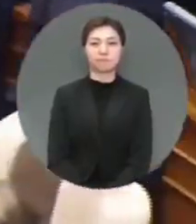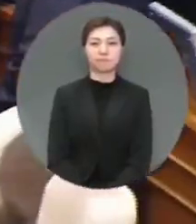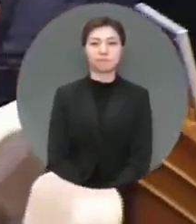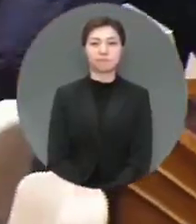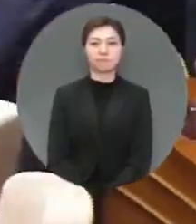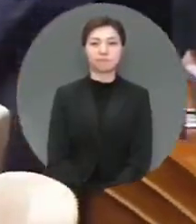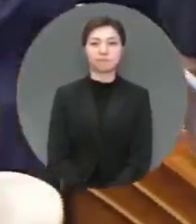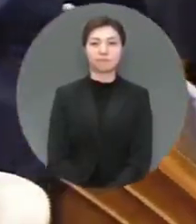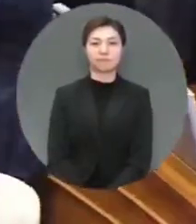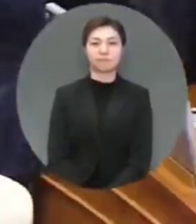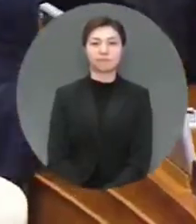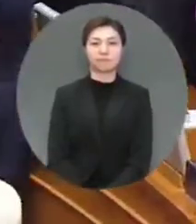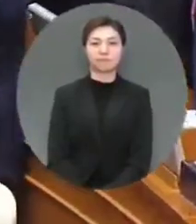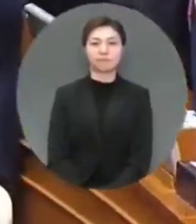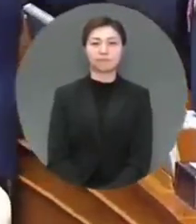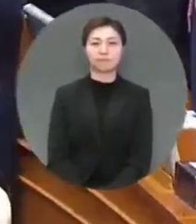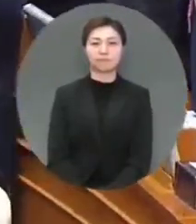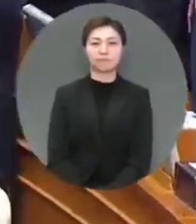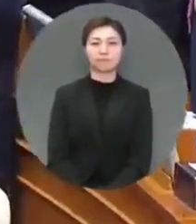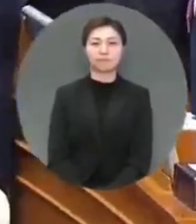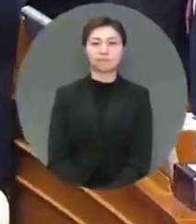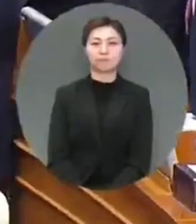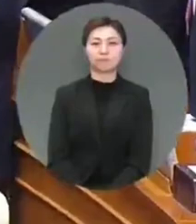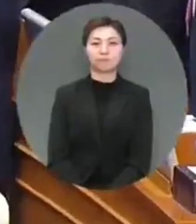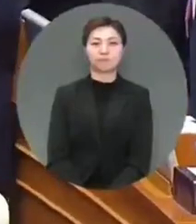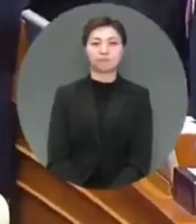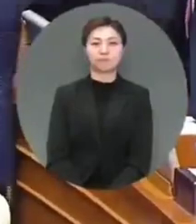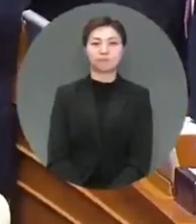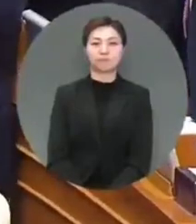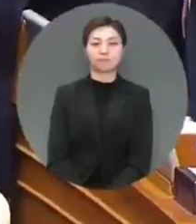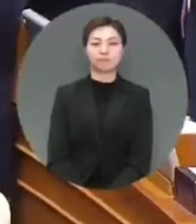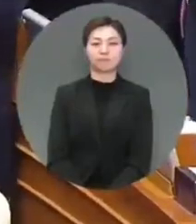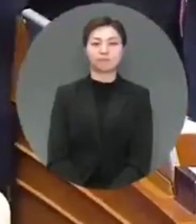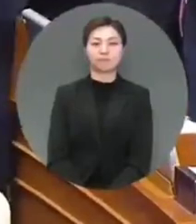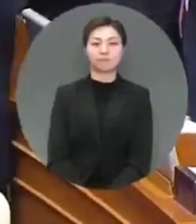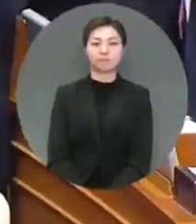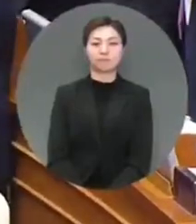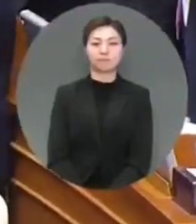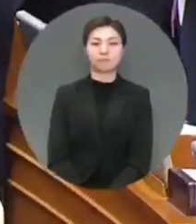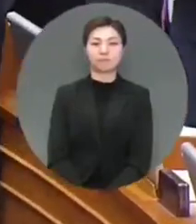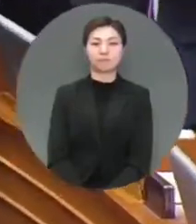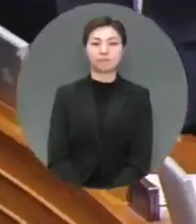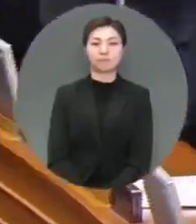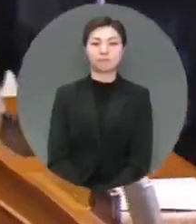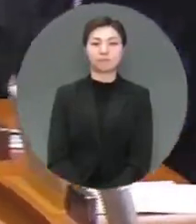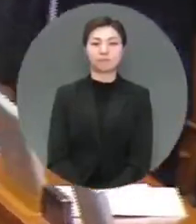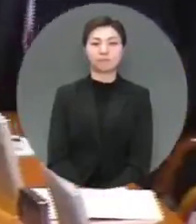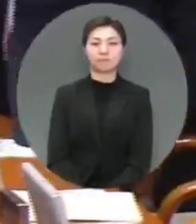나가셔야 또.